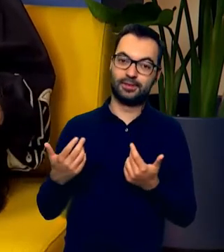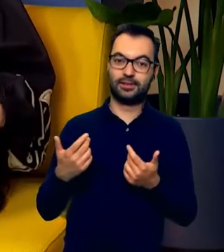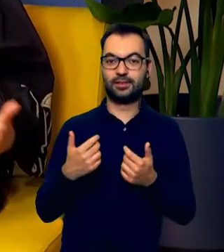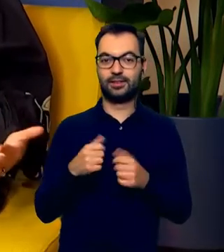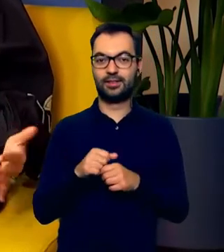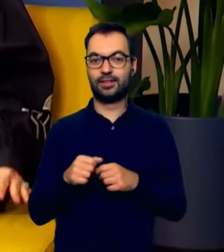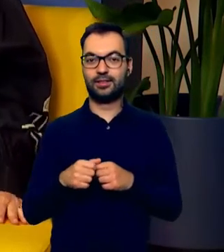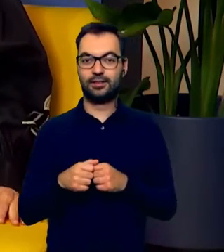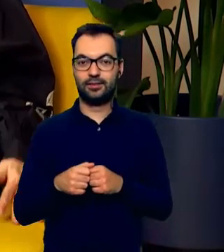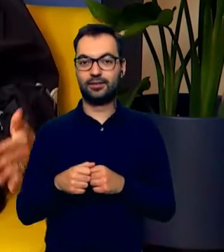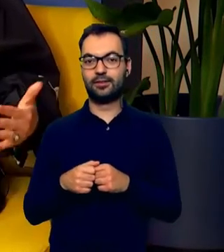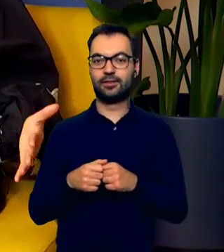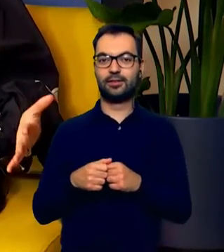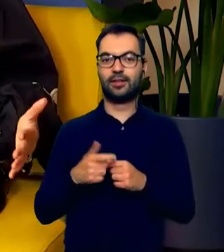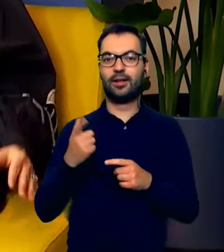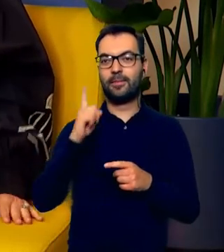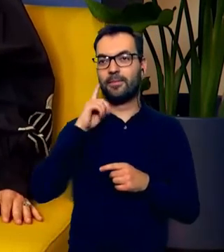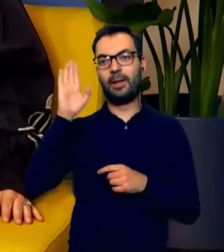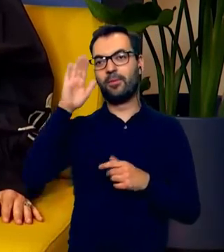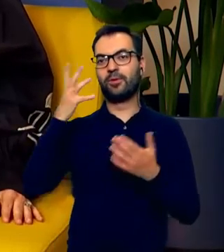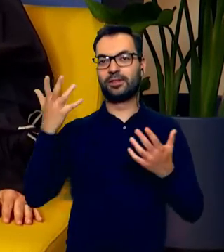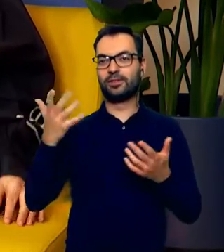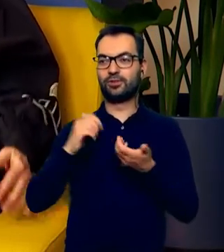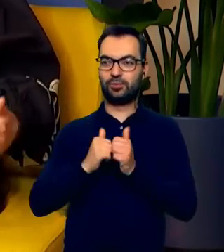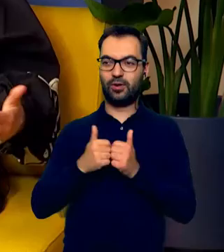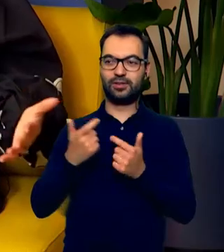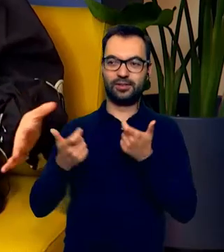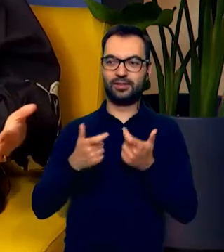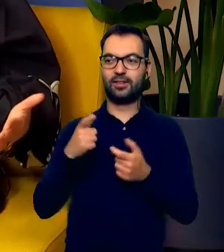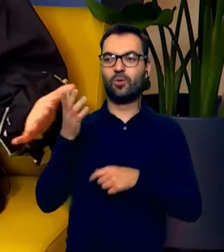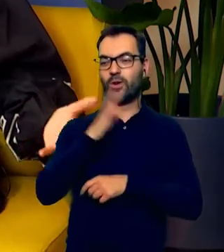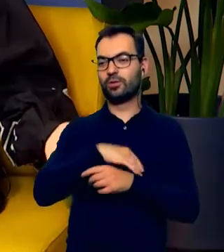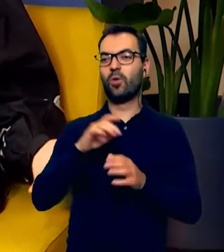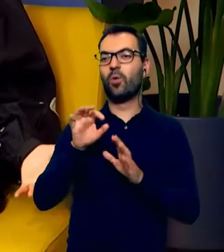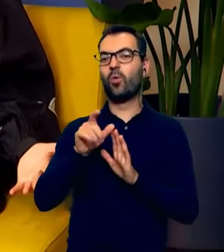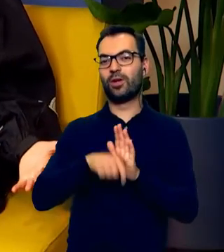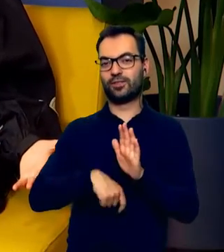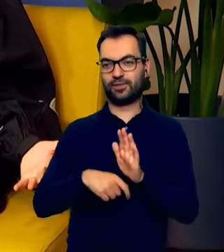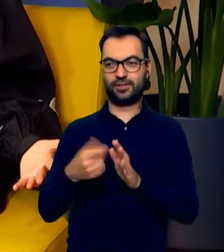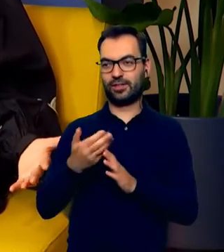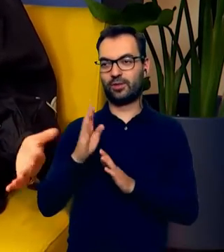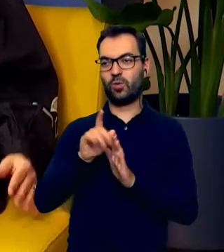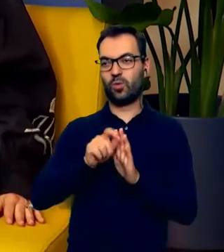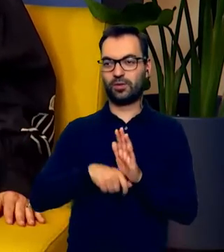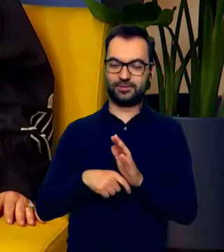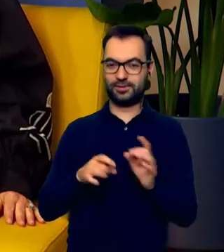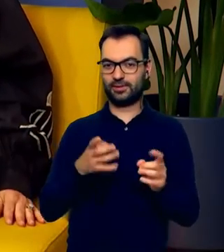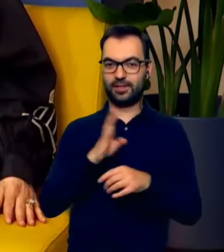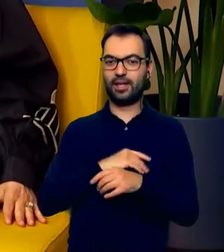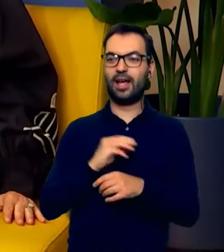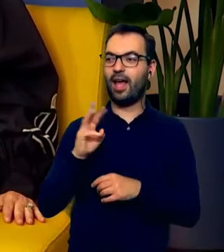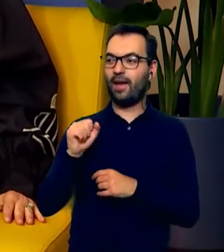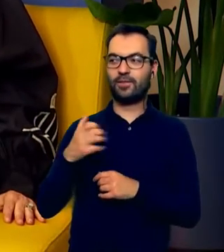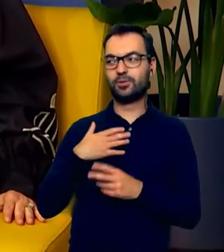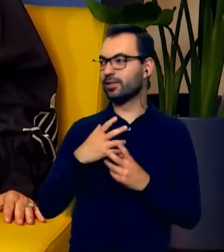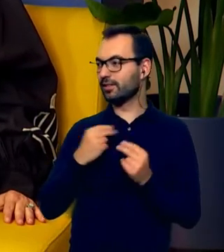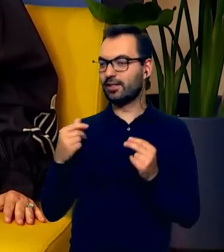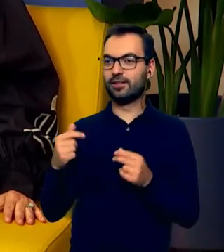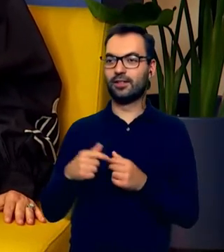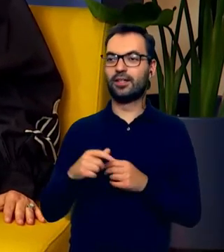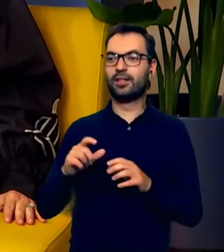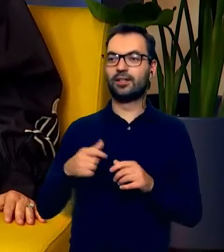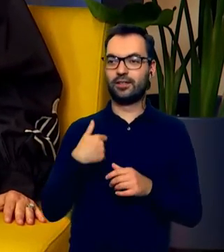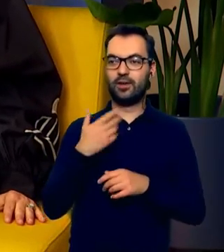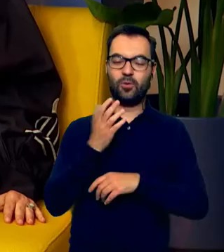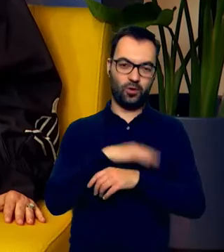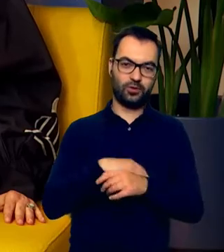jest jakimś... Jakby Pan Bóg chciał, żebyśmy uprawiali sport, to byśmy się rodzili z łyżwami na nogach na przykład, prawda? A Ewa uważa, że nie, że przyczepiasz łyżwy. Ja